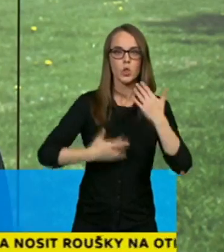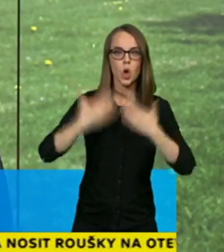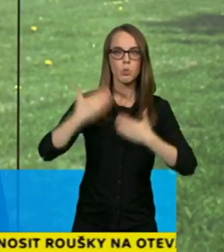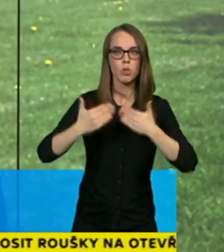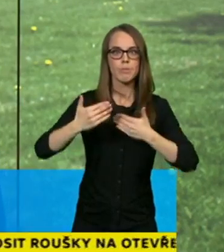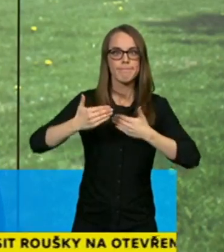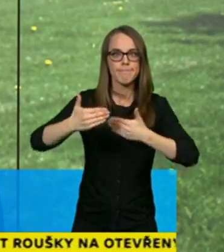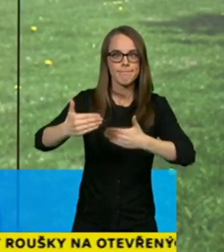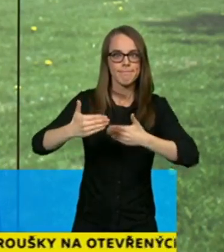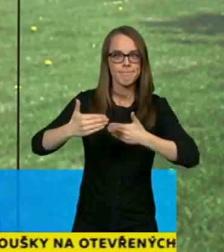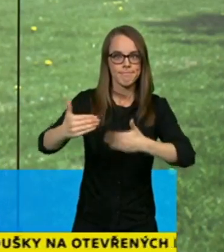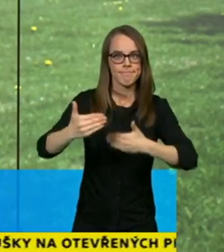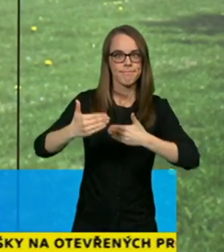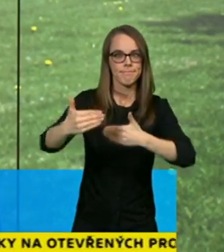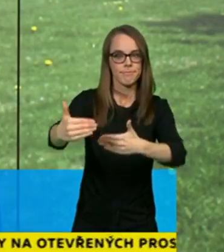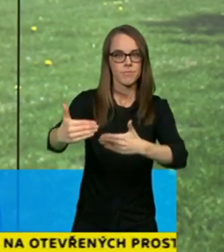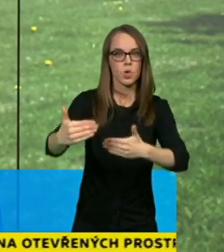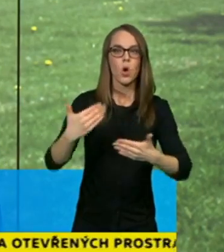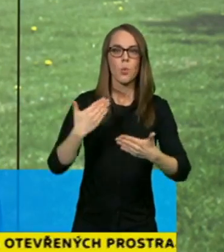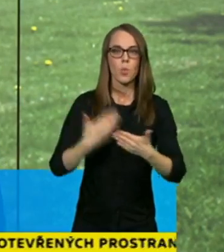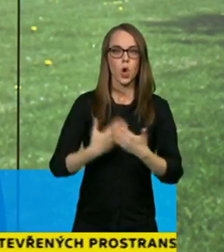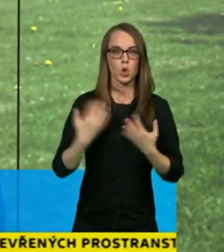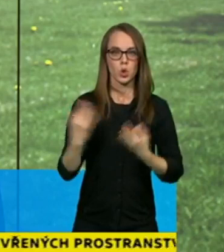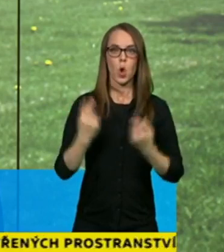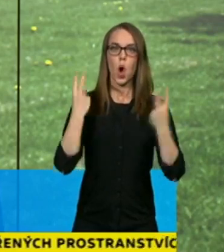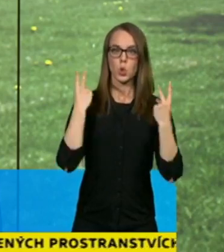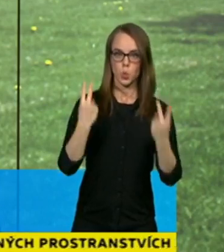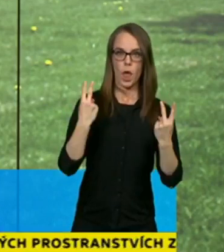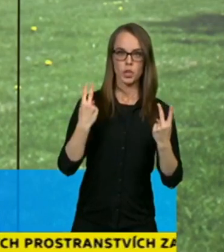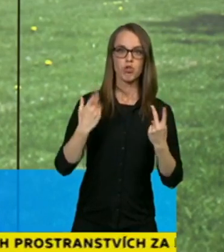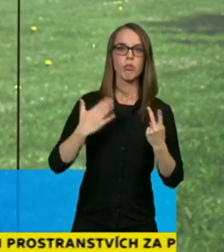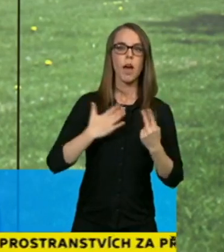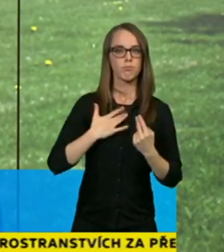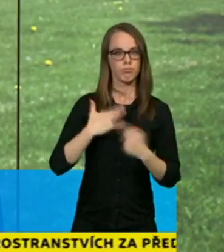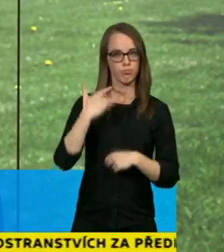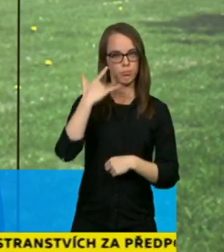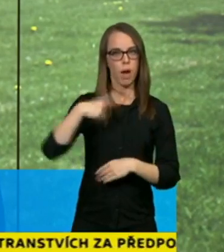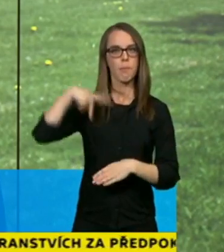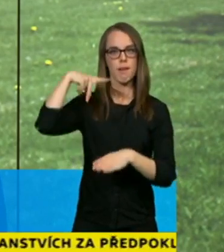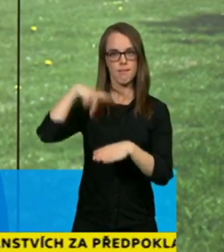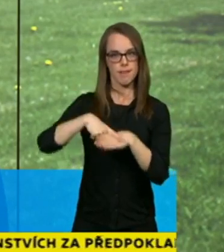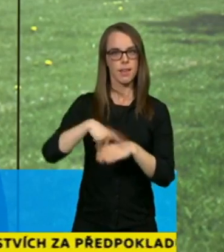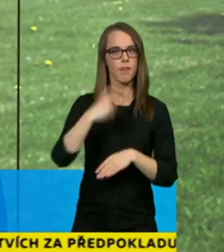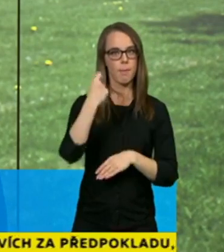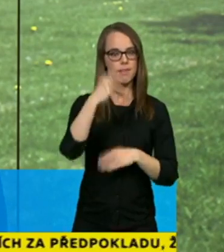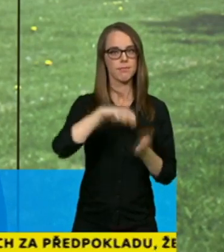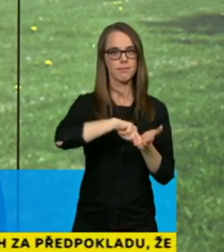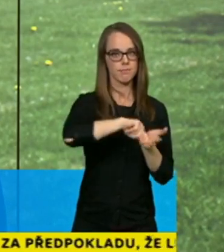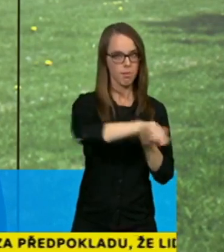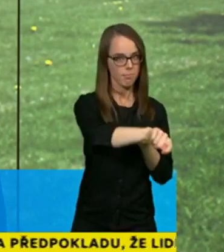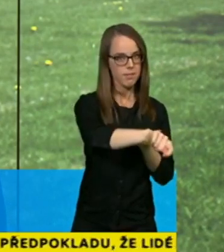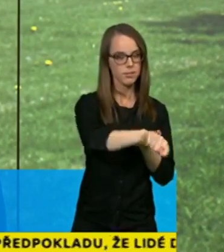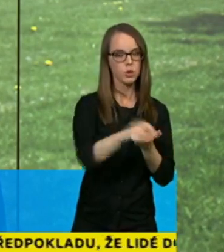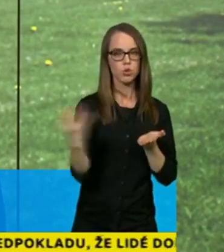všechny priority v rozpočtu byly obsaženy, abychom v žádném případě